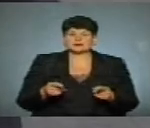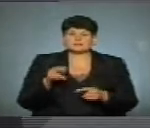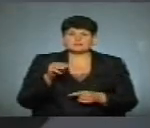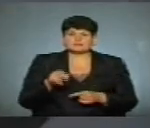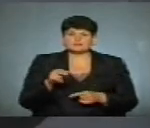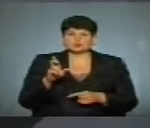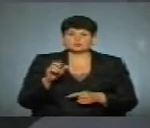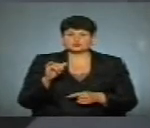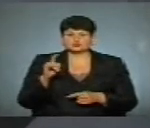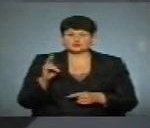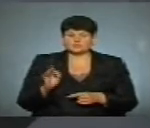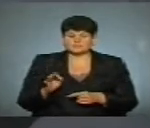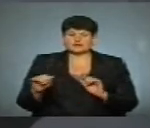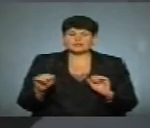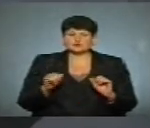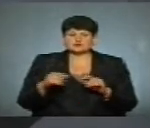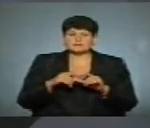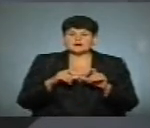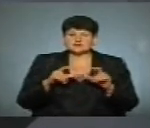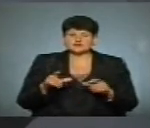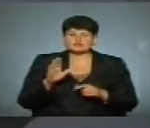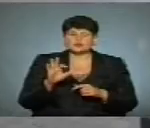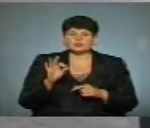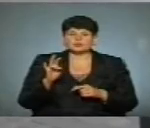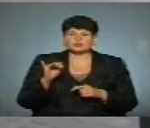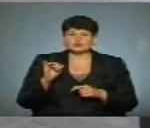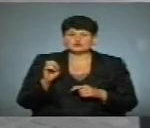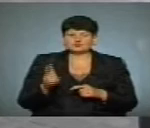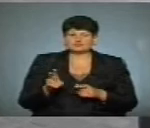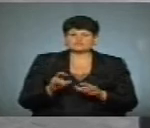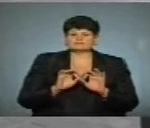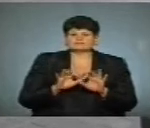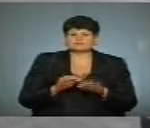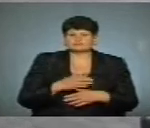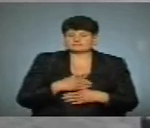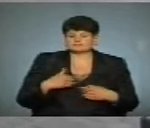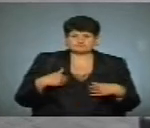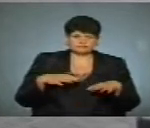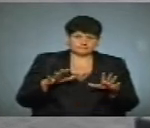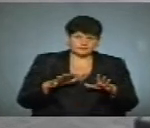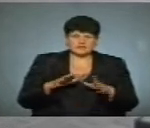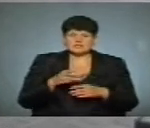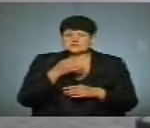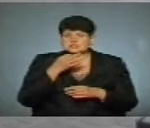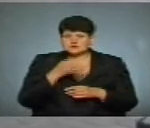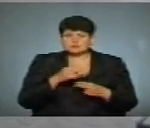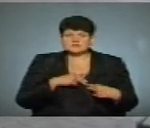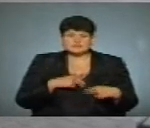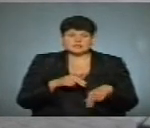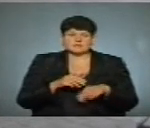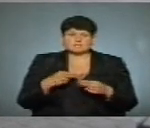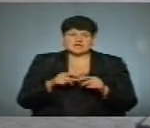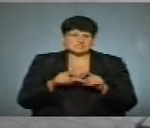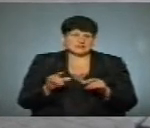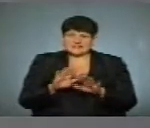Бузька. Керуючий магазином Ігор Онищук від коментарів на камеру відмовився. Не на камеру повідомив, що працівники магазину не